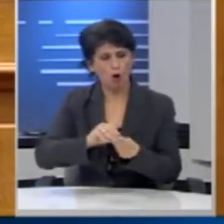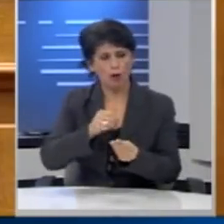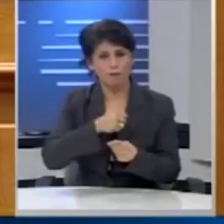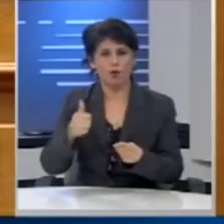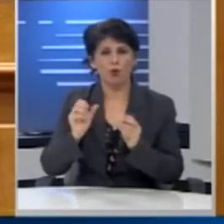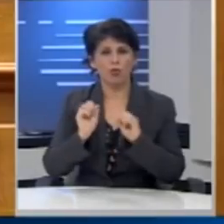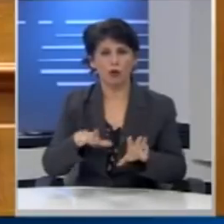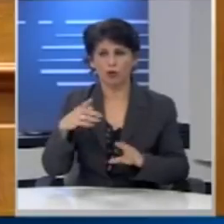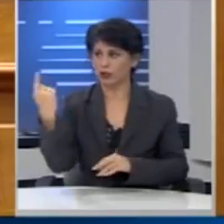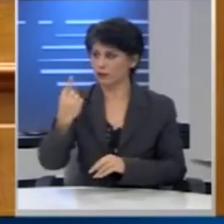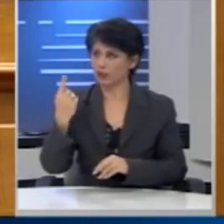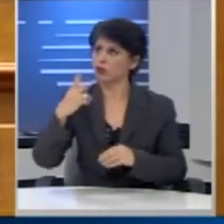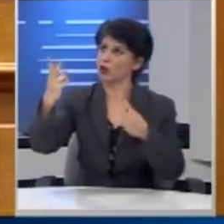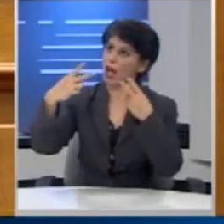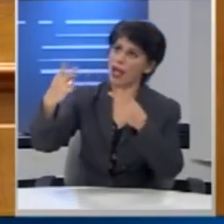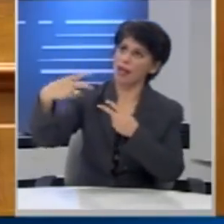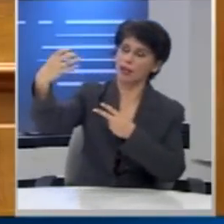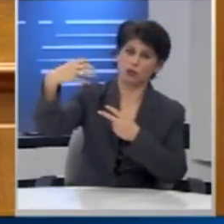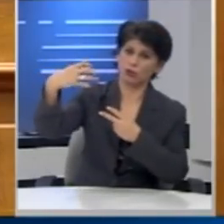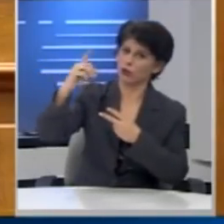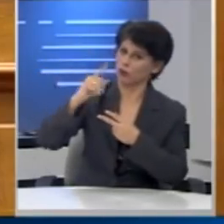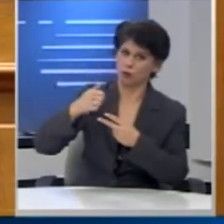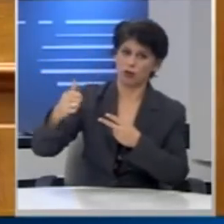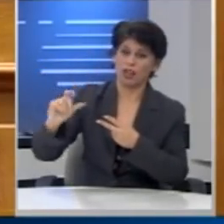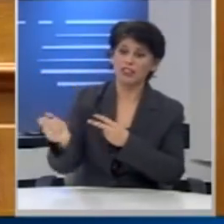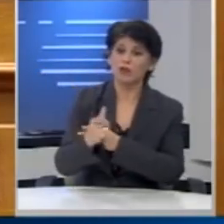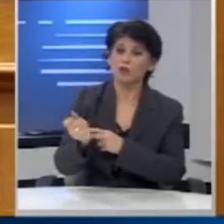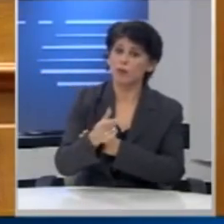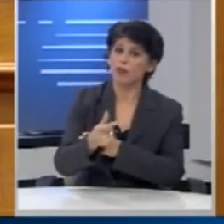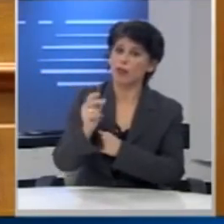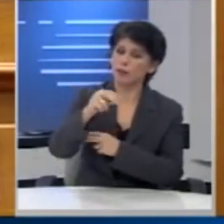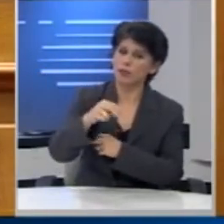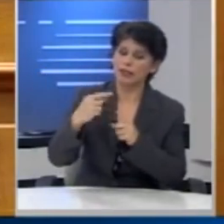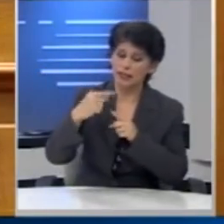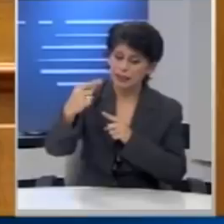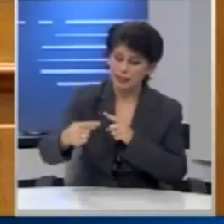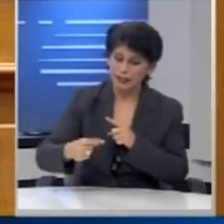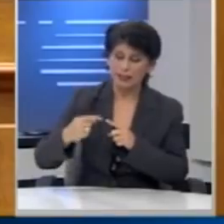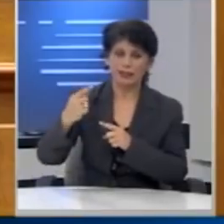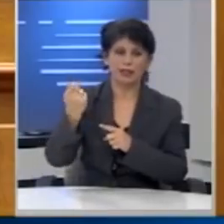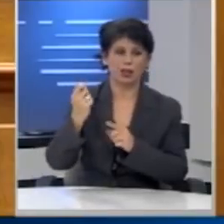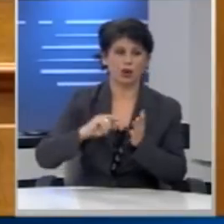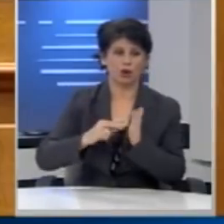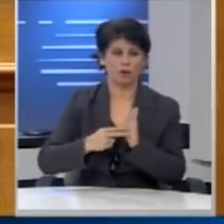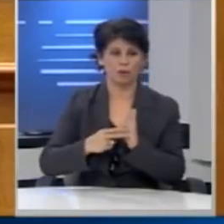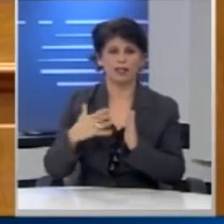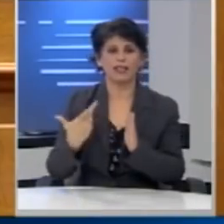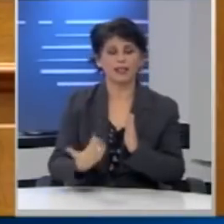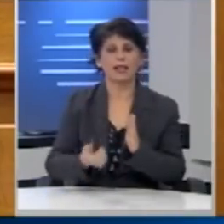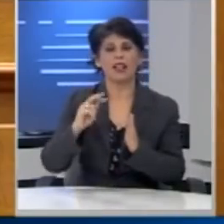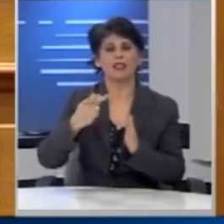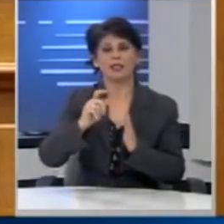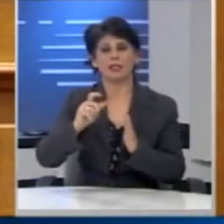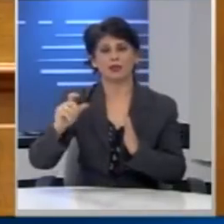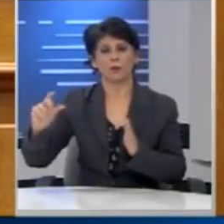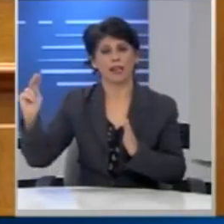τα δώρα της φύσης, τον αέρα, τον ήλιο, αλλά και τα σκουπίδια μας. Κυκλική οικονομία για τη χώρα μας σημαίνει